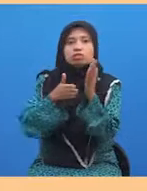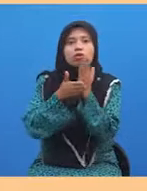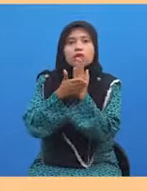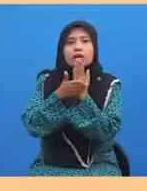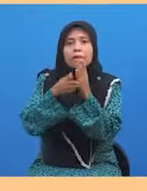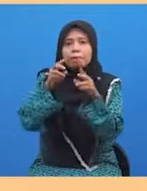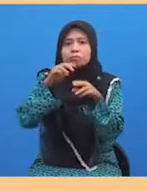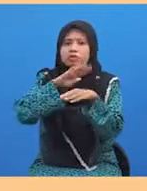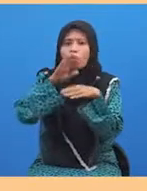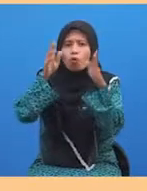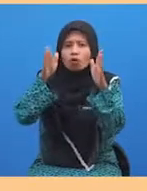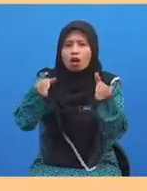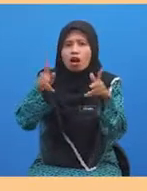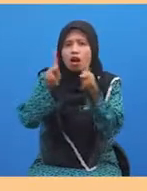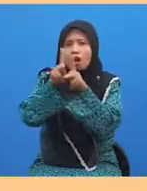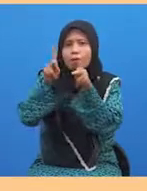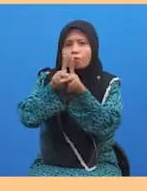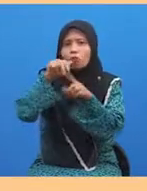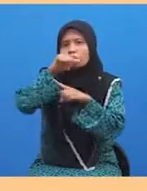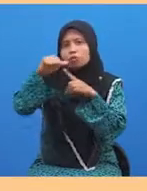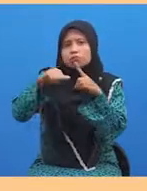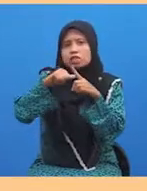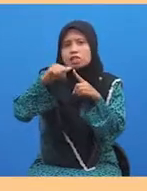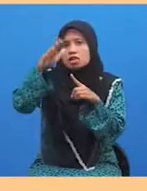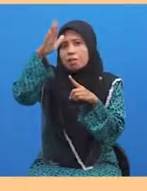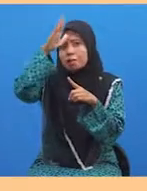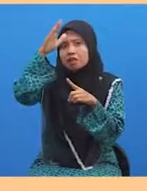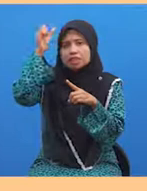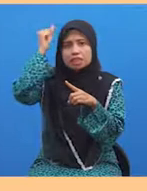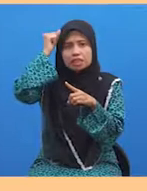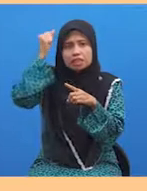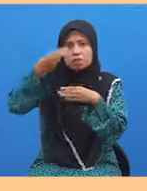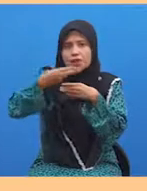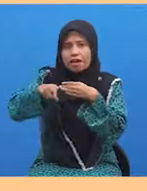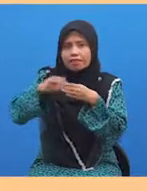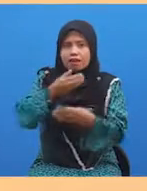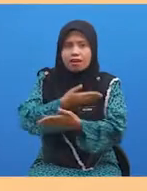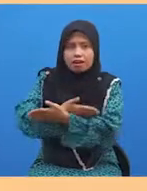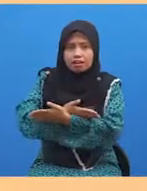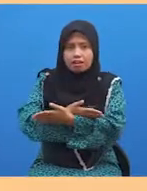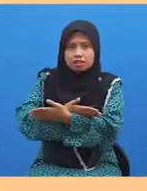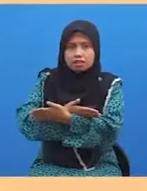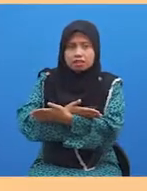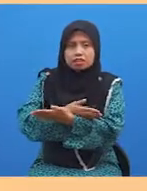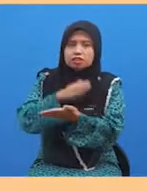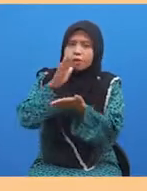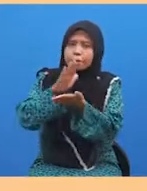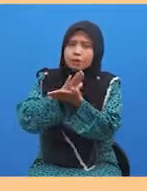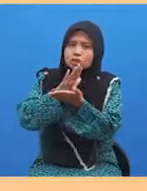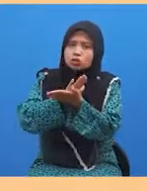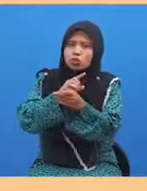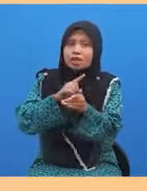Ramal apabila Pak Saidi mengambil tindakan untuk menghantar